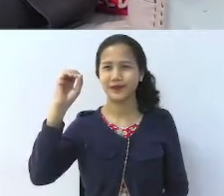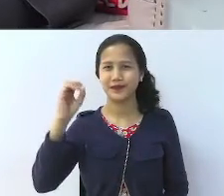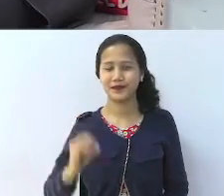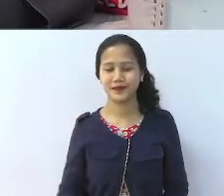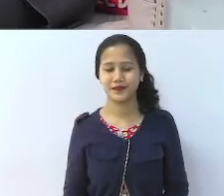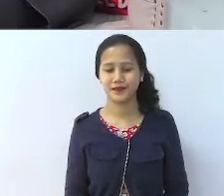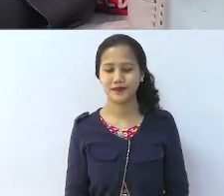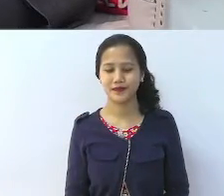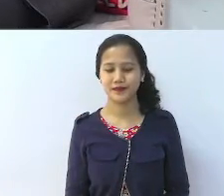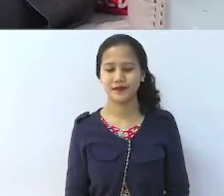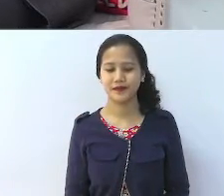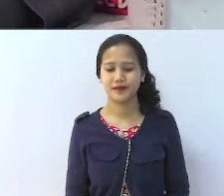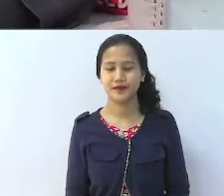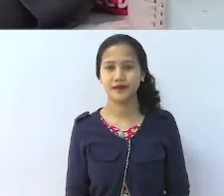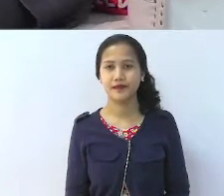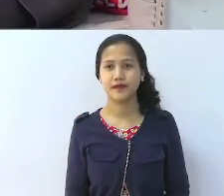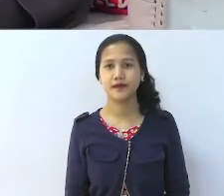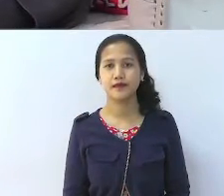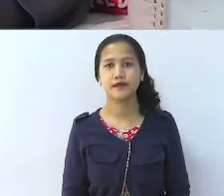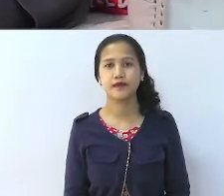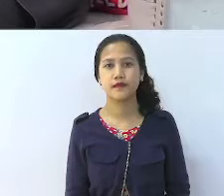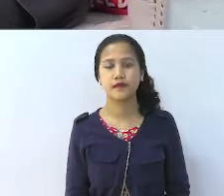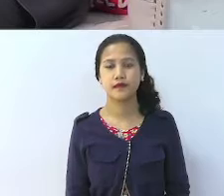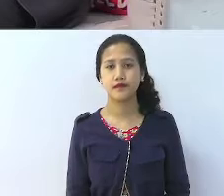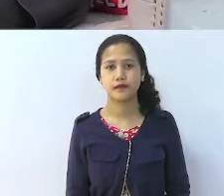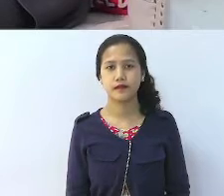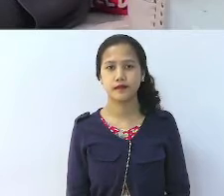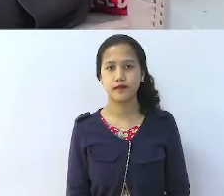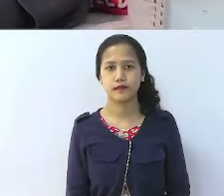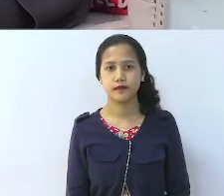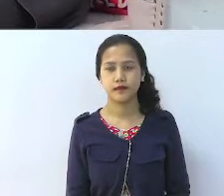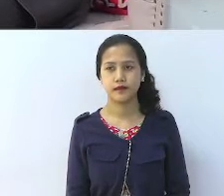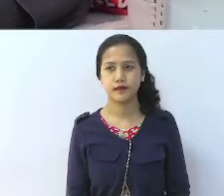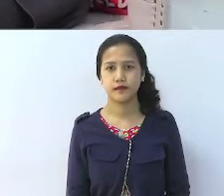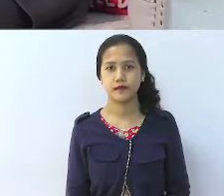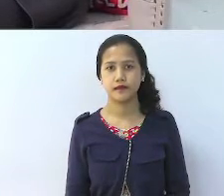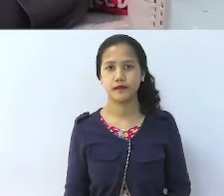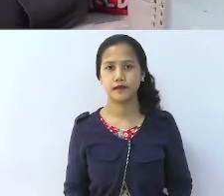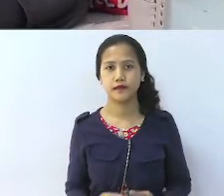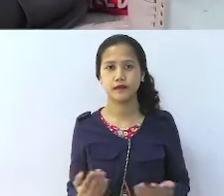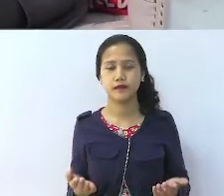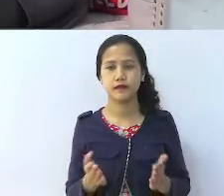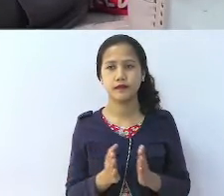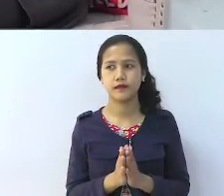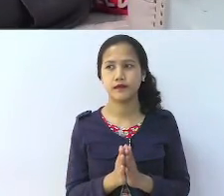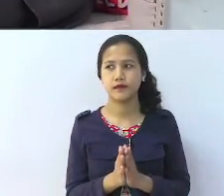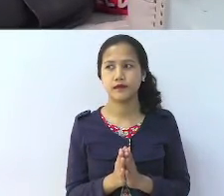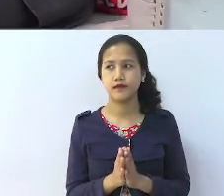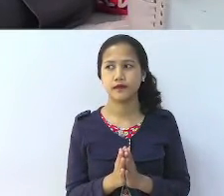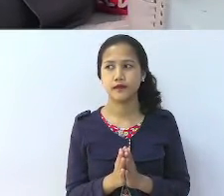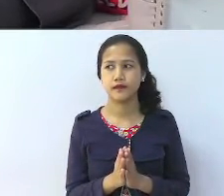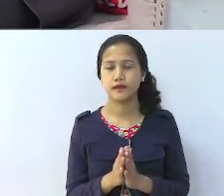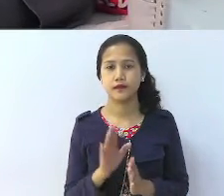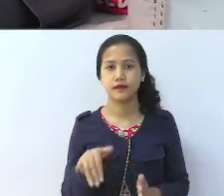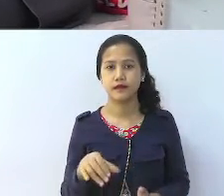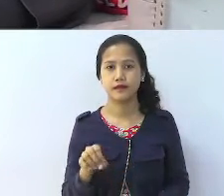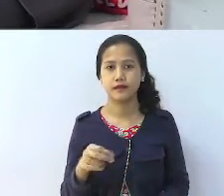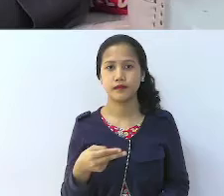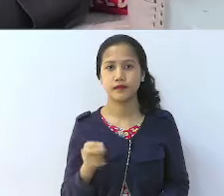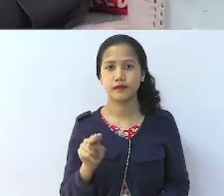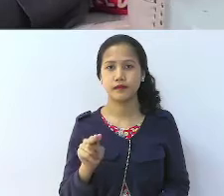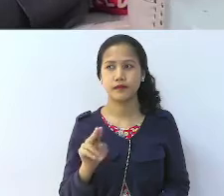At welcome dito po sa ating Impisahan na natin ang kitchen crew. Yan, oo. Hello po, kitchen staff. Ayan, hello